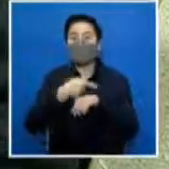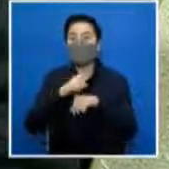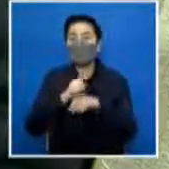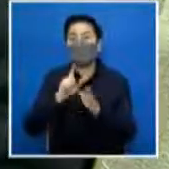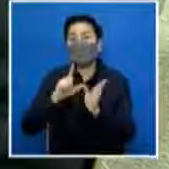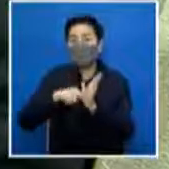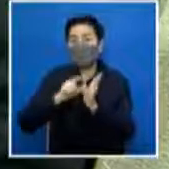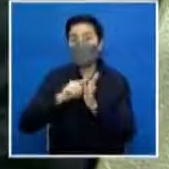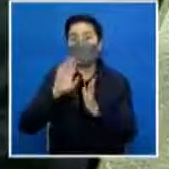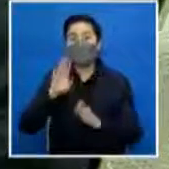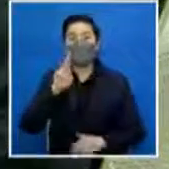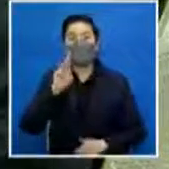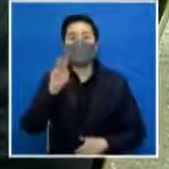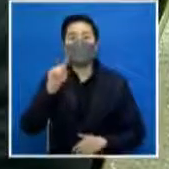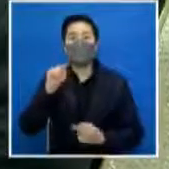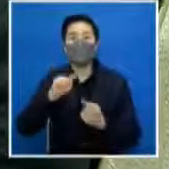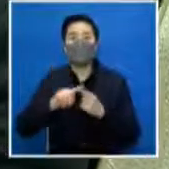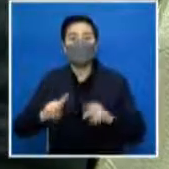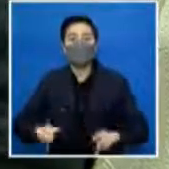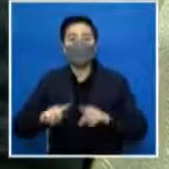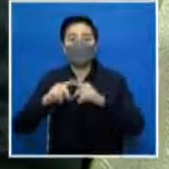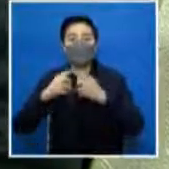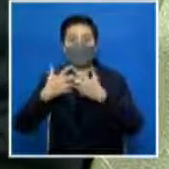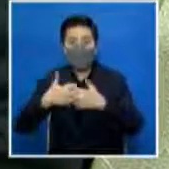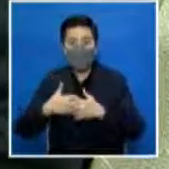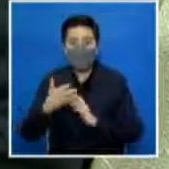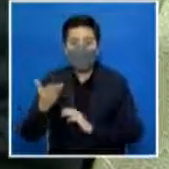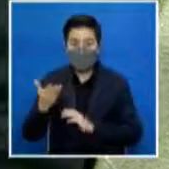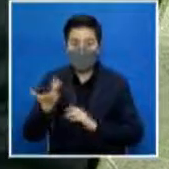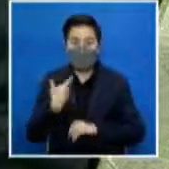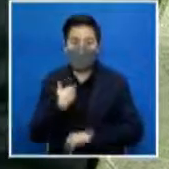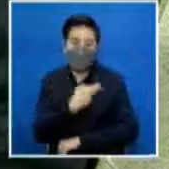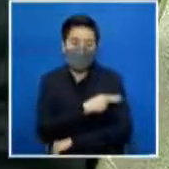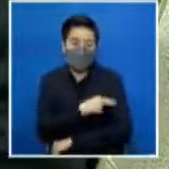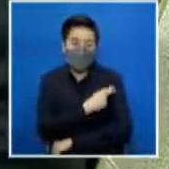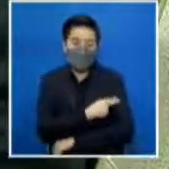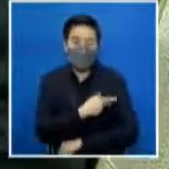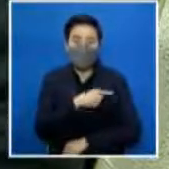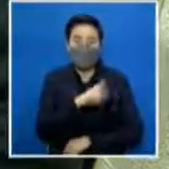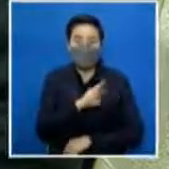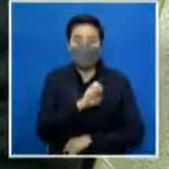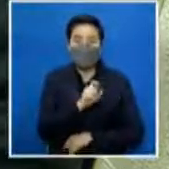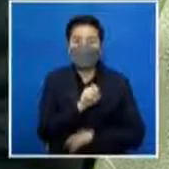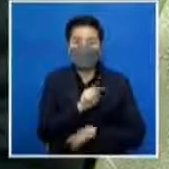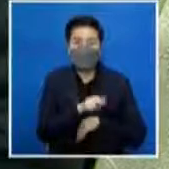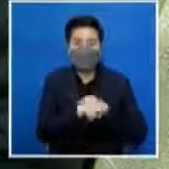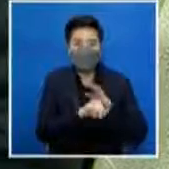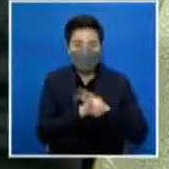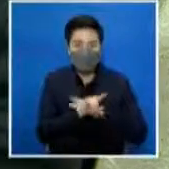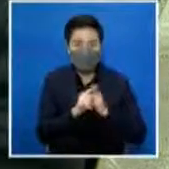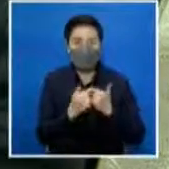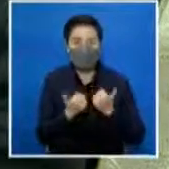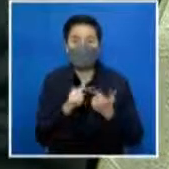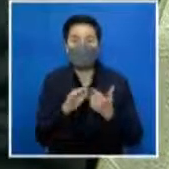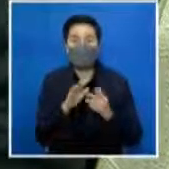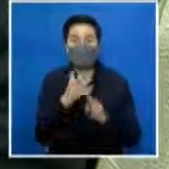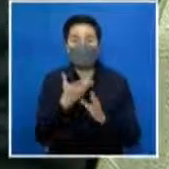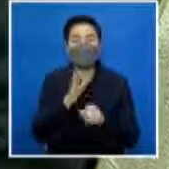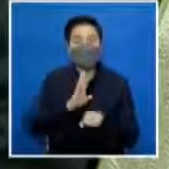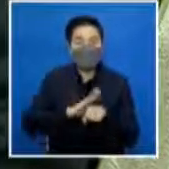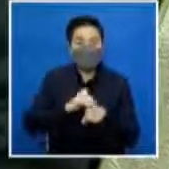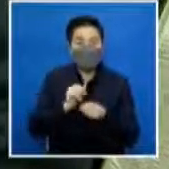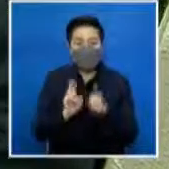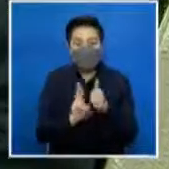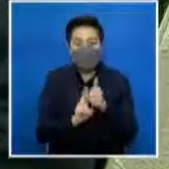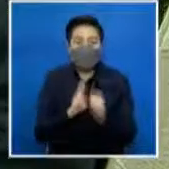ลขานุการรัฐมนตรีว่าการกระทรวงอุตสาหกรรมนายแพทย์ประวิตรยวงเงินนายแพทย์ชำนาญการพิเศษรองผู้อำน